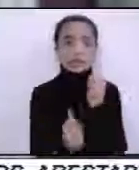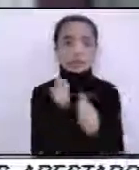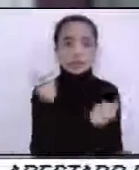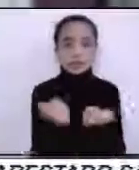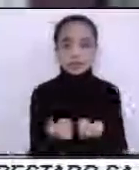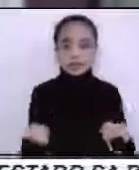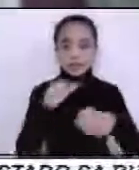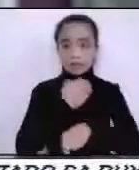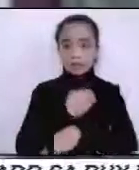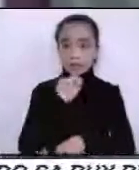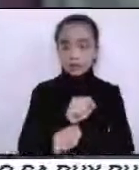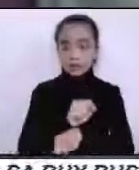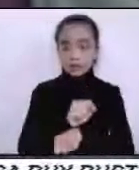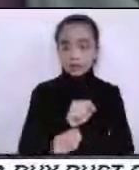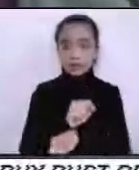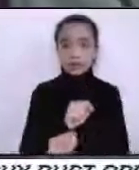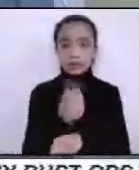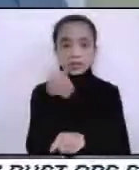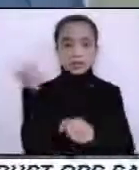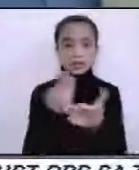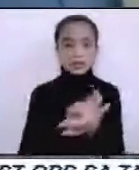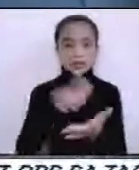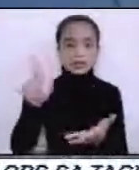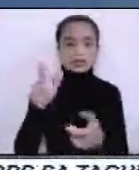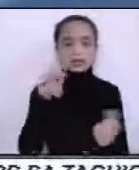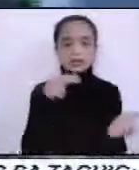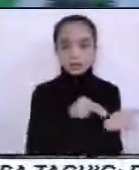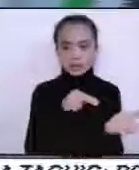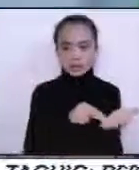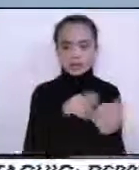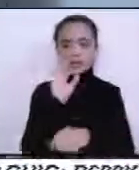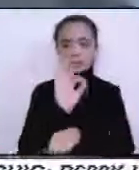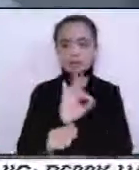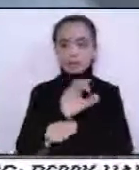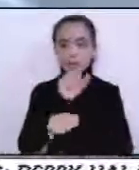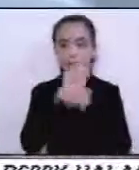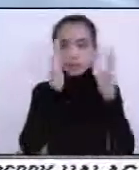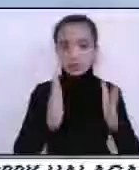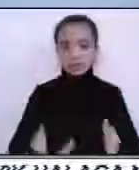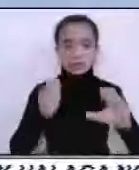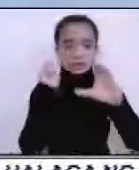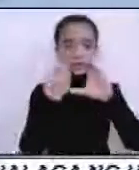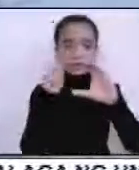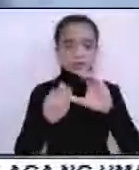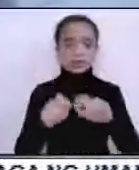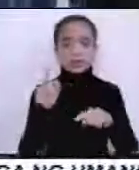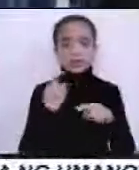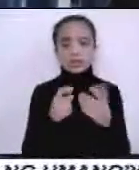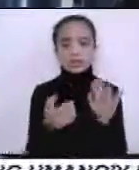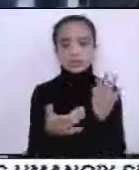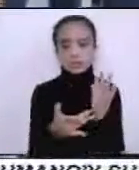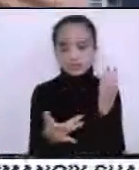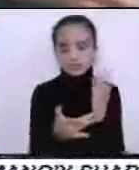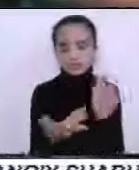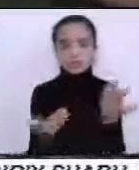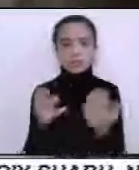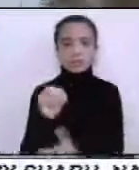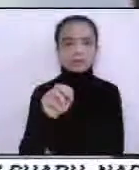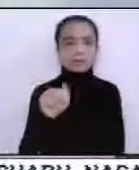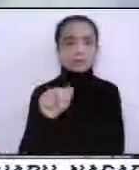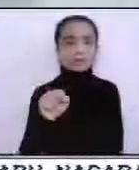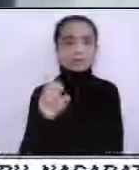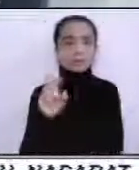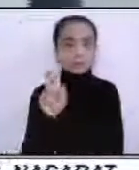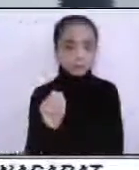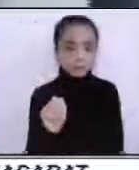para sa mga nurses, factory workers, carpenter, electrician at mason. May mga ahensya rin ang pamahalaan na mag-aalok